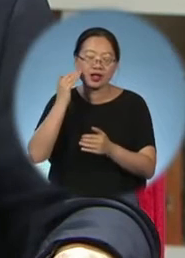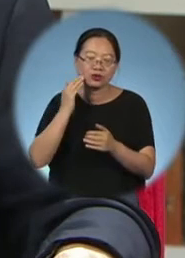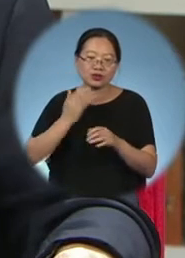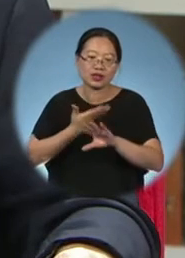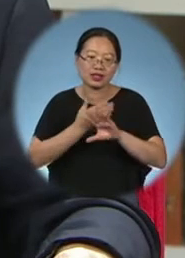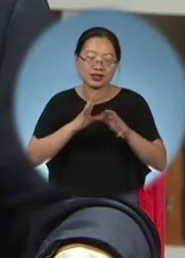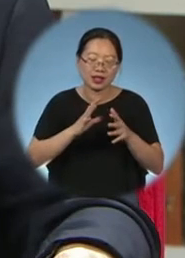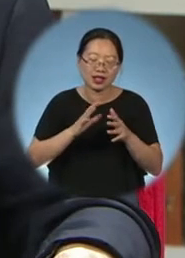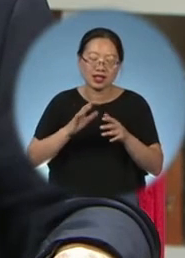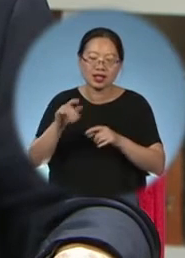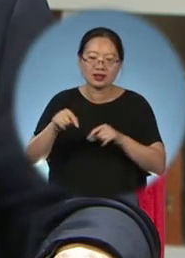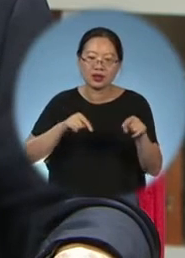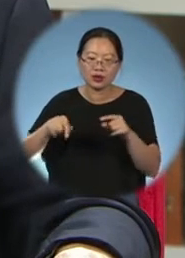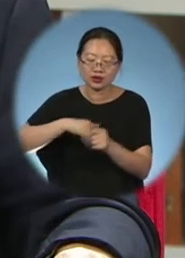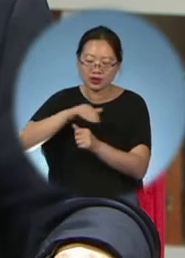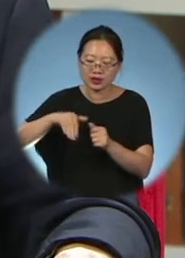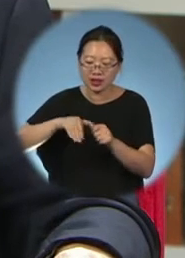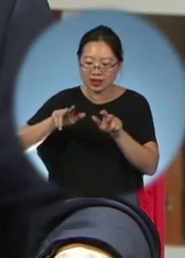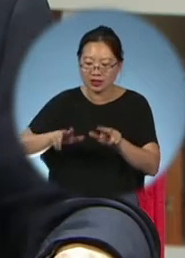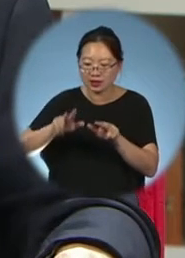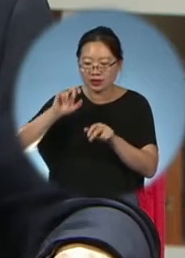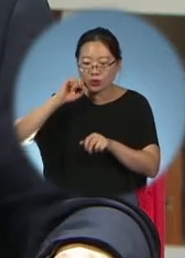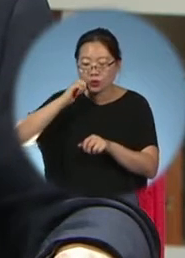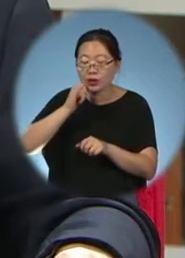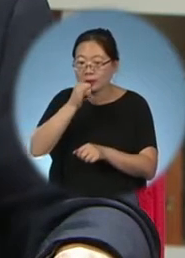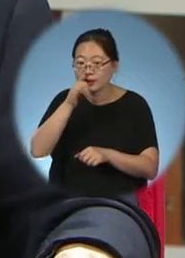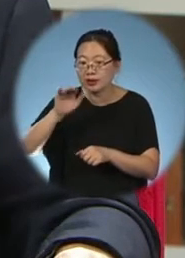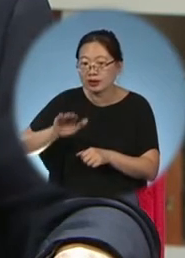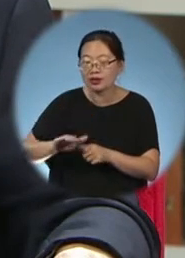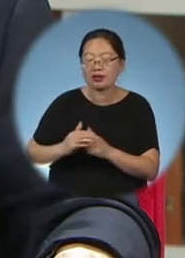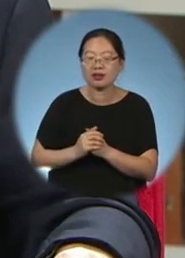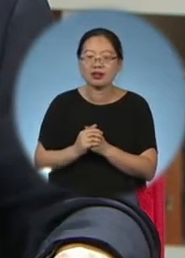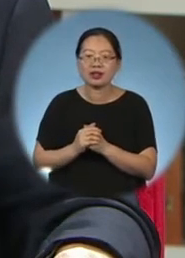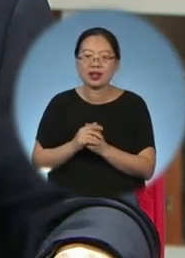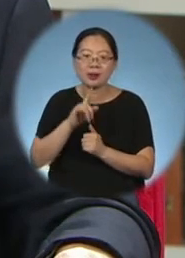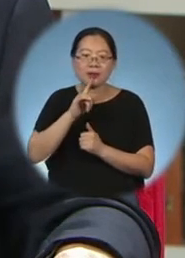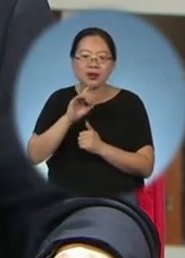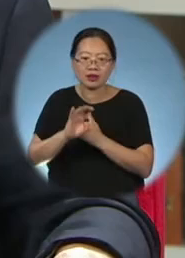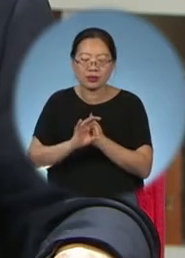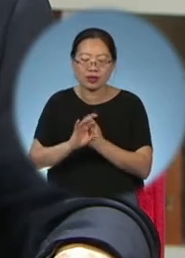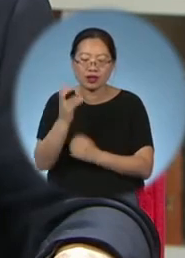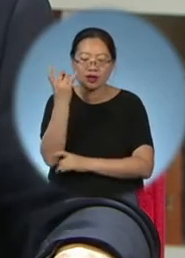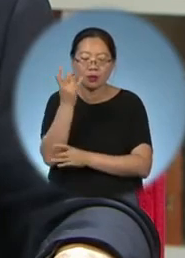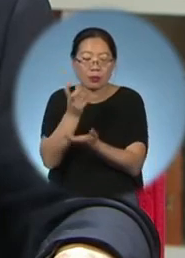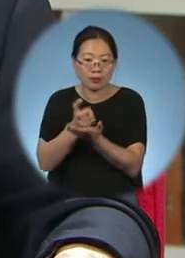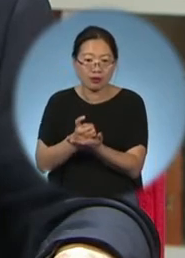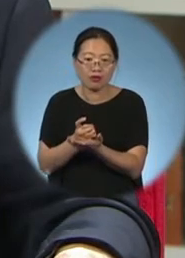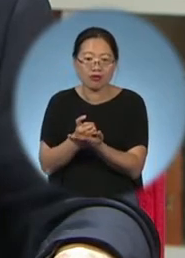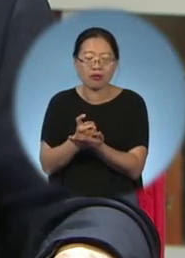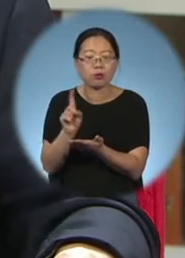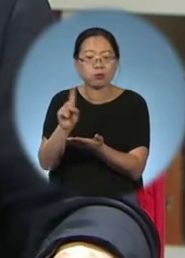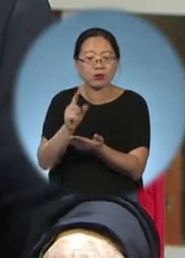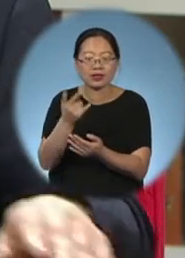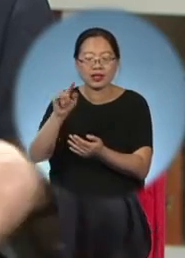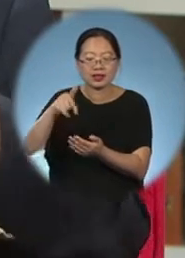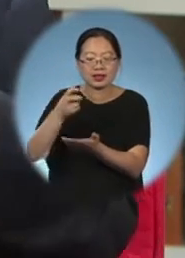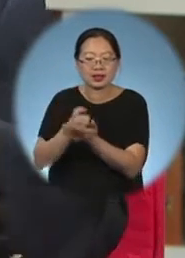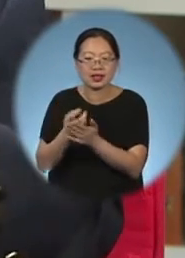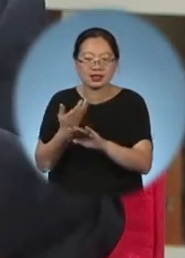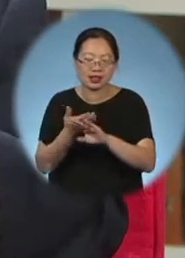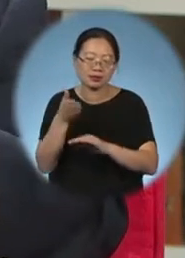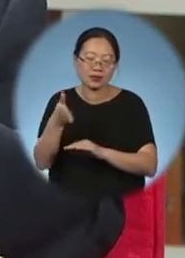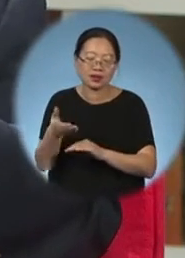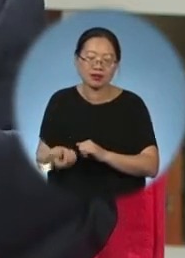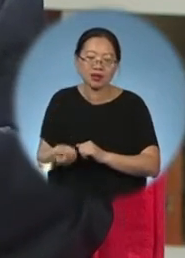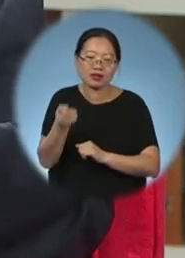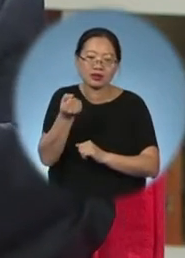정세가 굉장히 어려운 상황에서 이 말하자면 헌법을 뭐 내각제나 뭐 다른